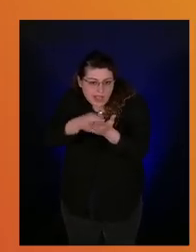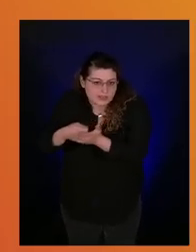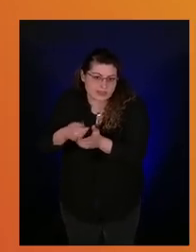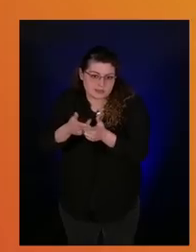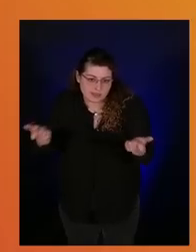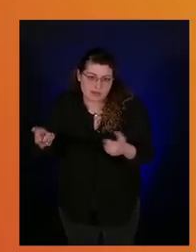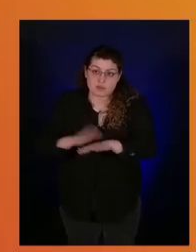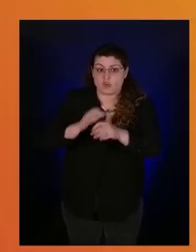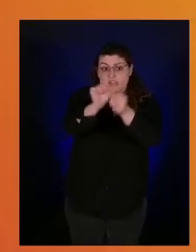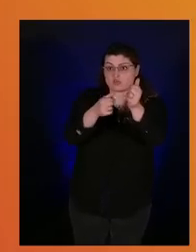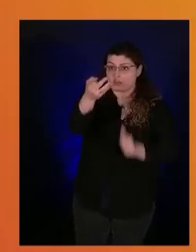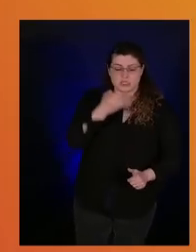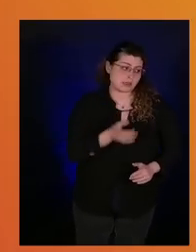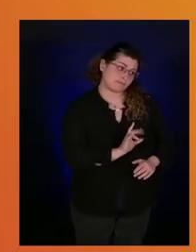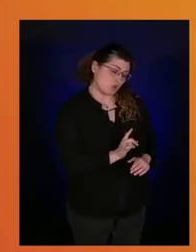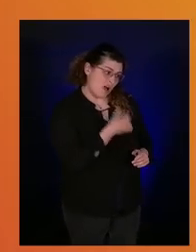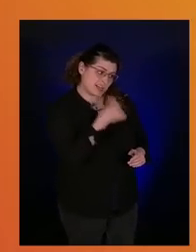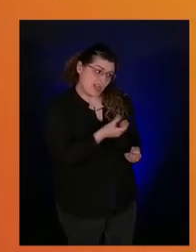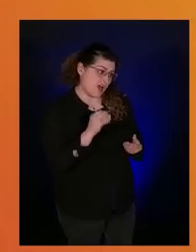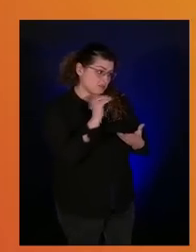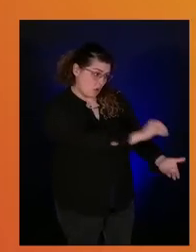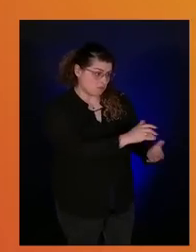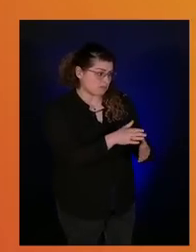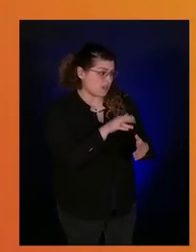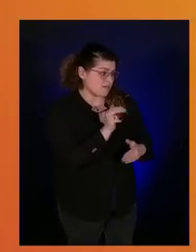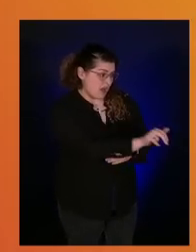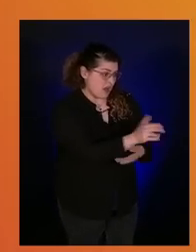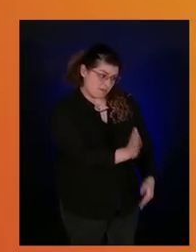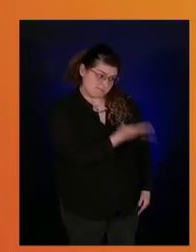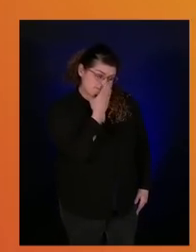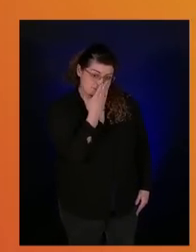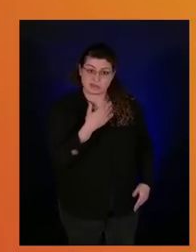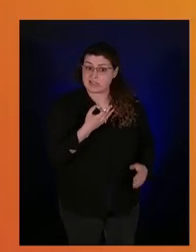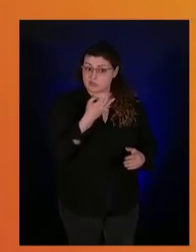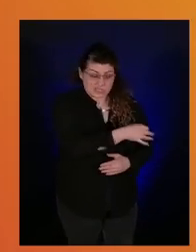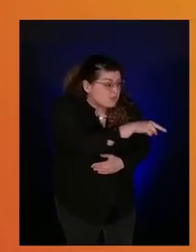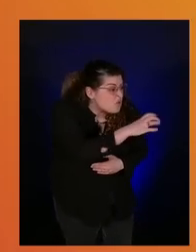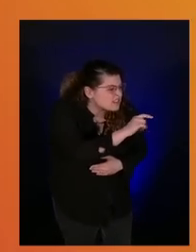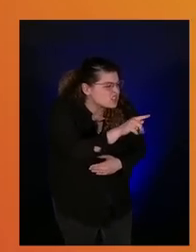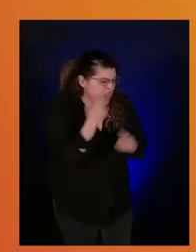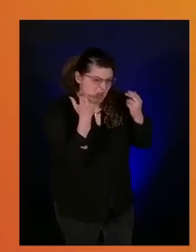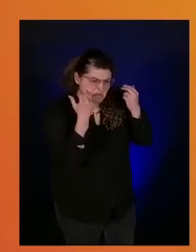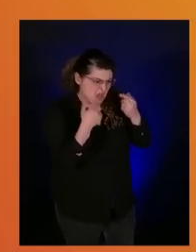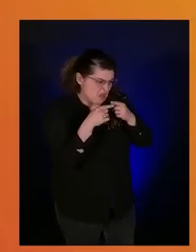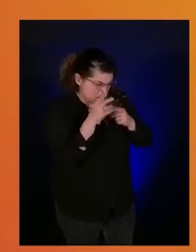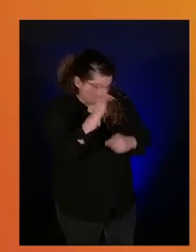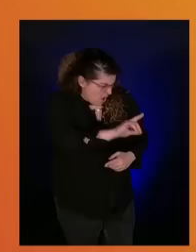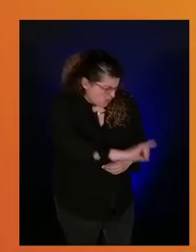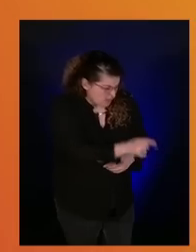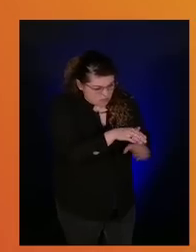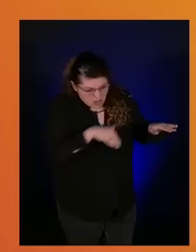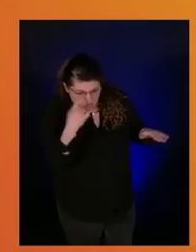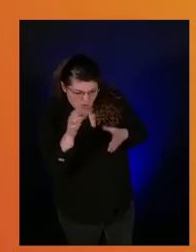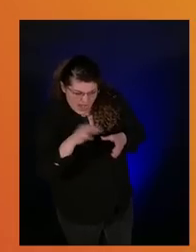nous a dit non, vous n'aurez rien, vous allez dans le mur. Il nous a même dit, la CGT, vous êtes malhonnête et vous faites ça pour les élections